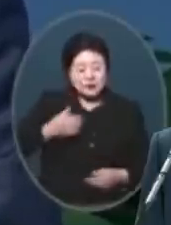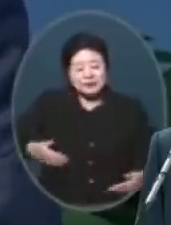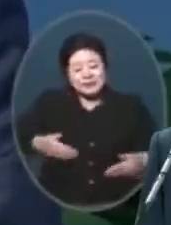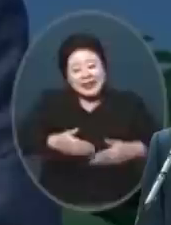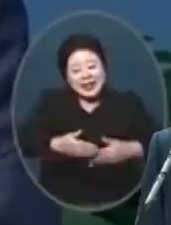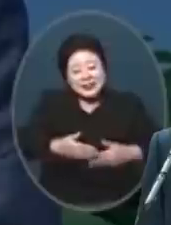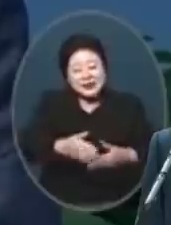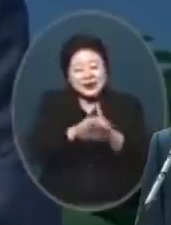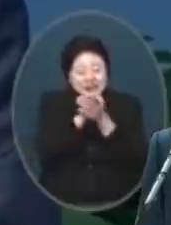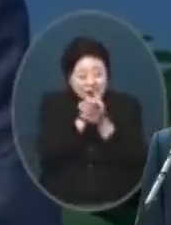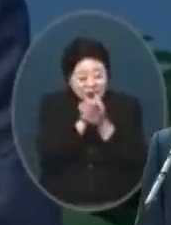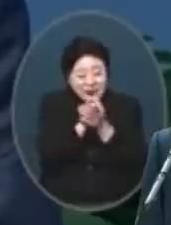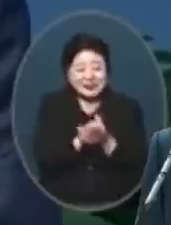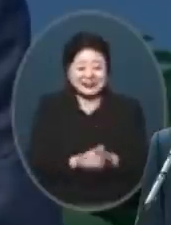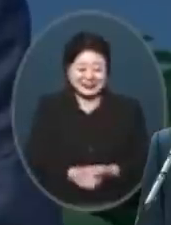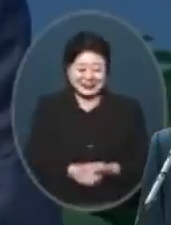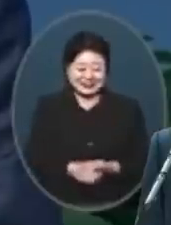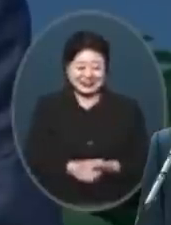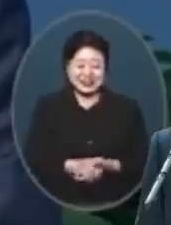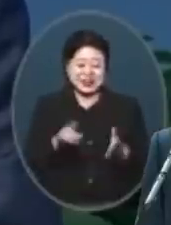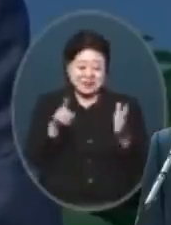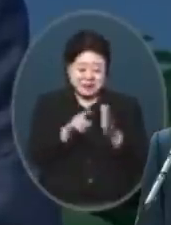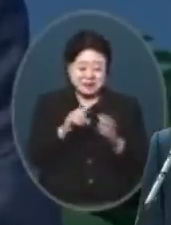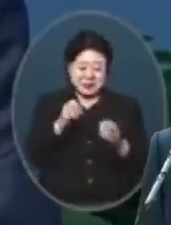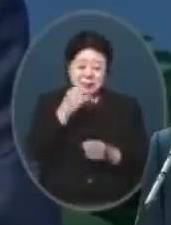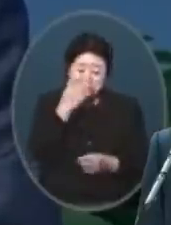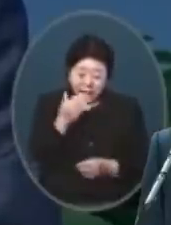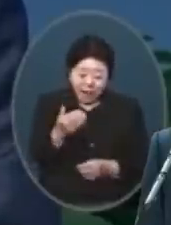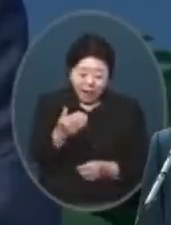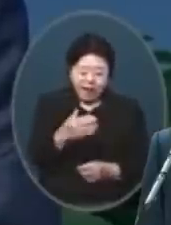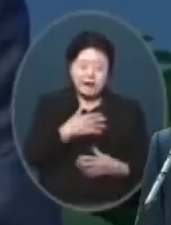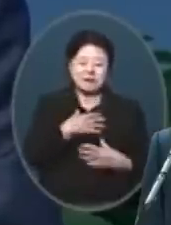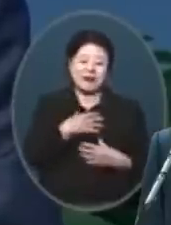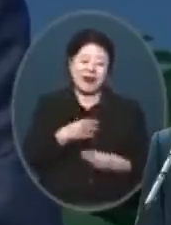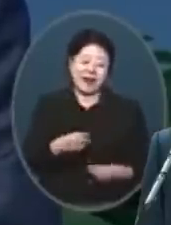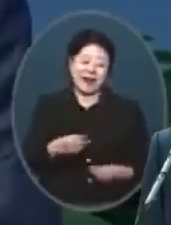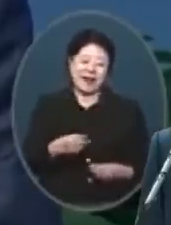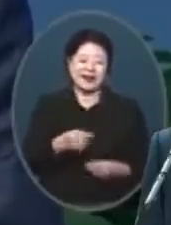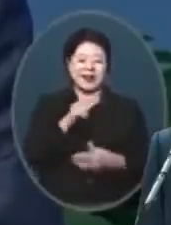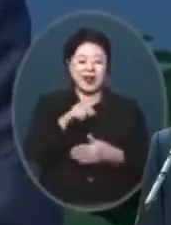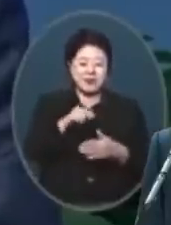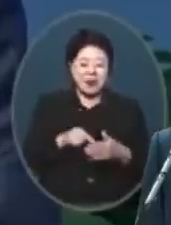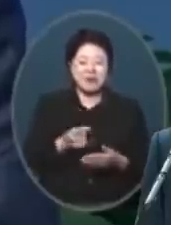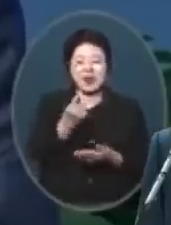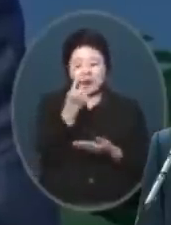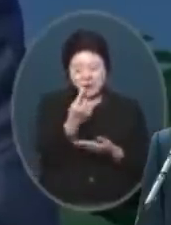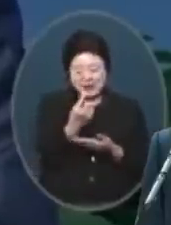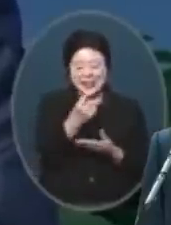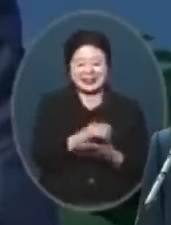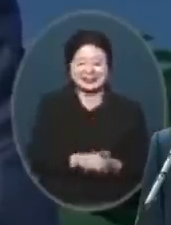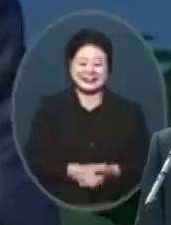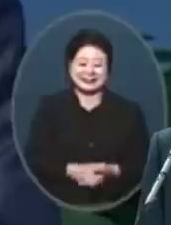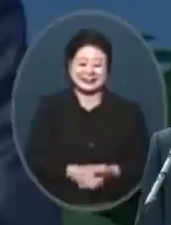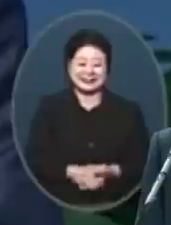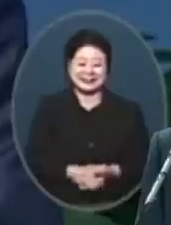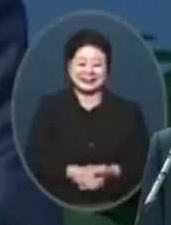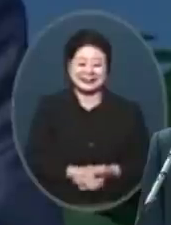기도하는 사람에게 믿음이 응답될 때 그 평안이 마음속에 다가오는 것입니다.